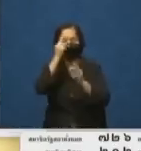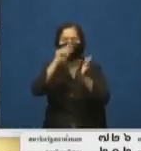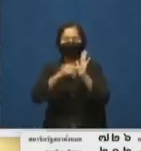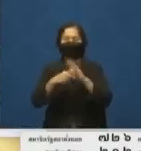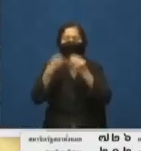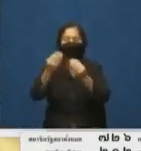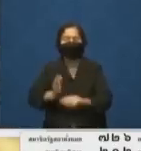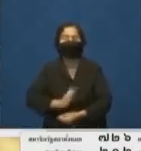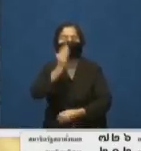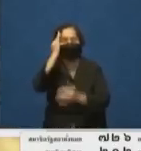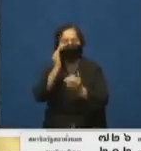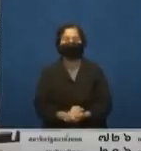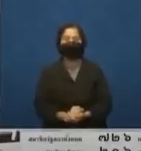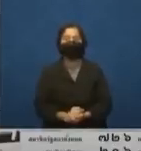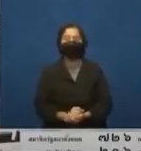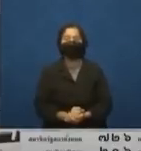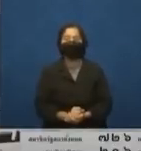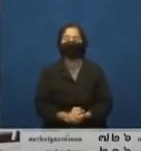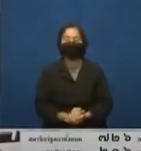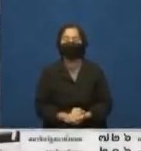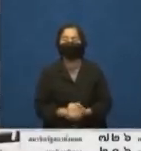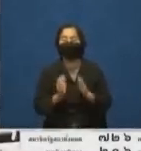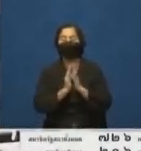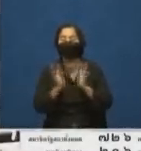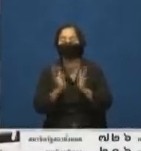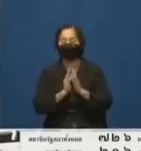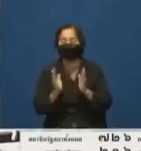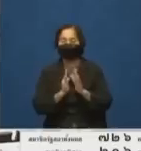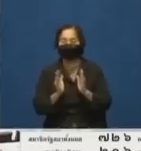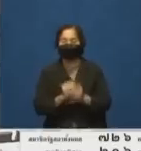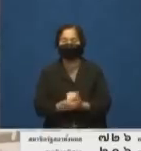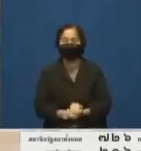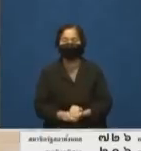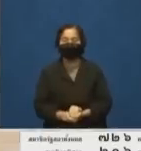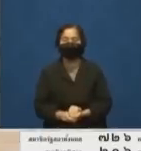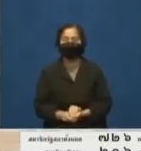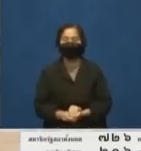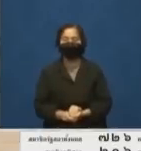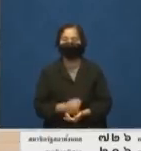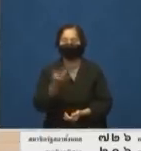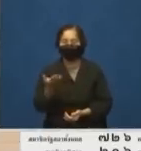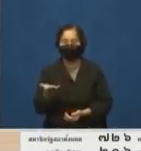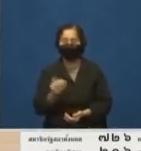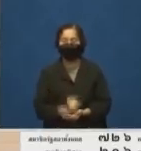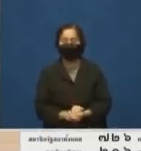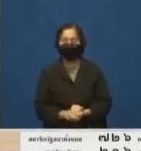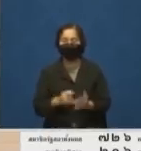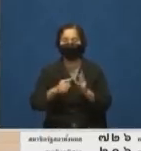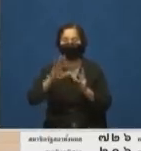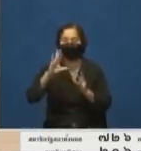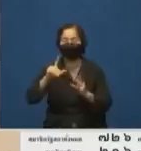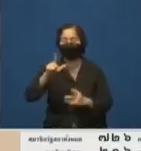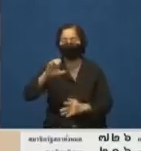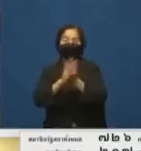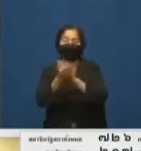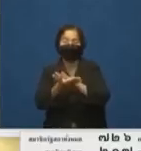จนสุนันท ์ คุณคำนวณคุณสนสมชายแสวงการใครต่อใคร สรุปแล้ว เขาก็ค่อนข้างจะ เหมือน